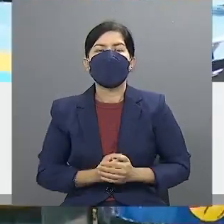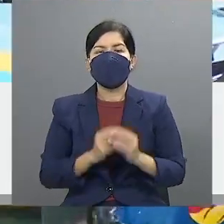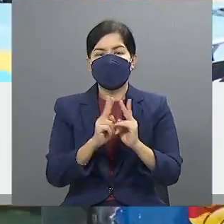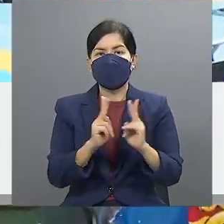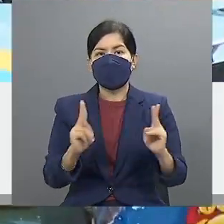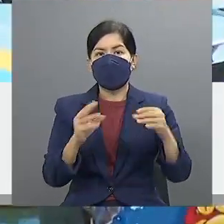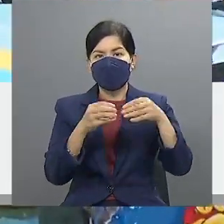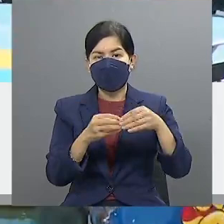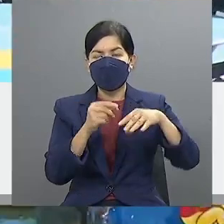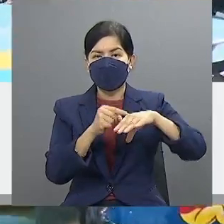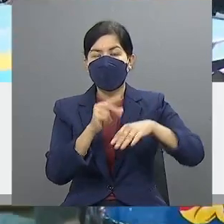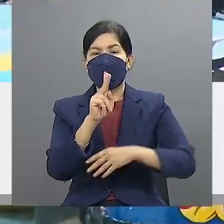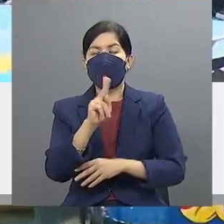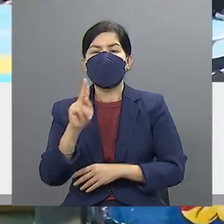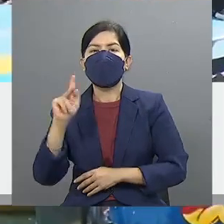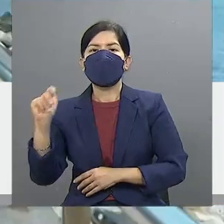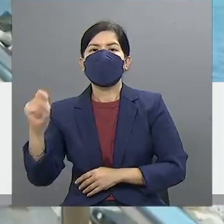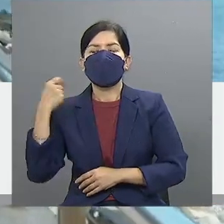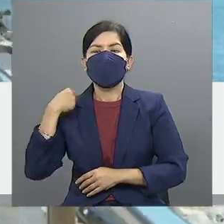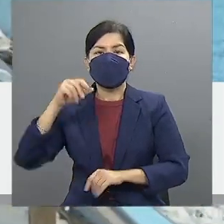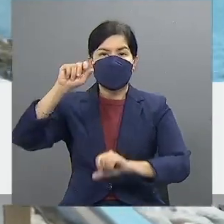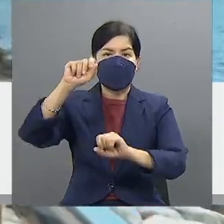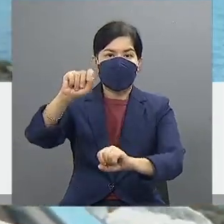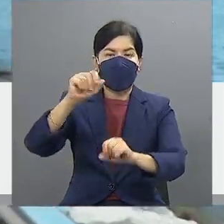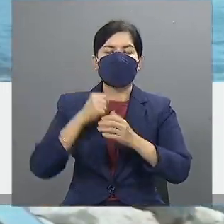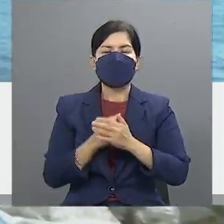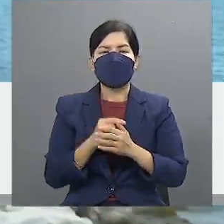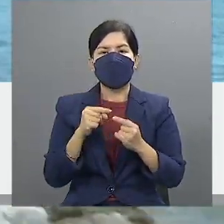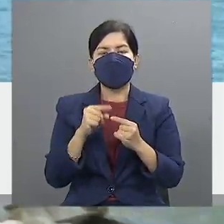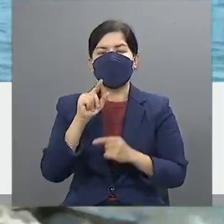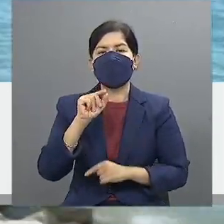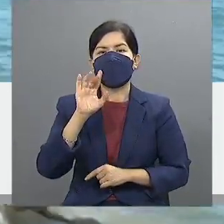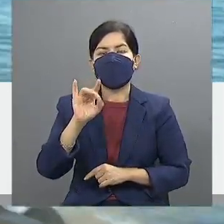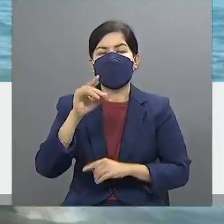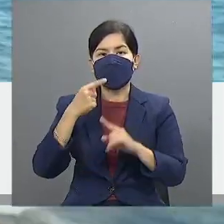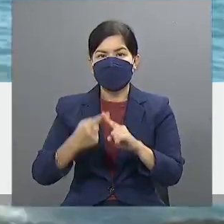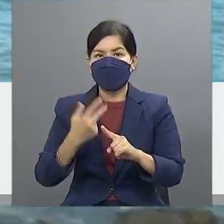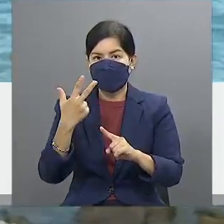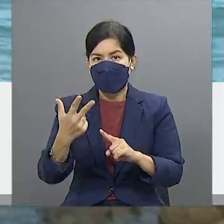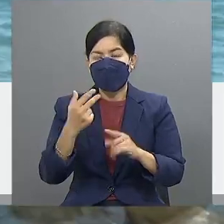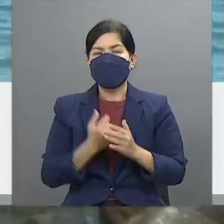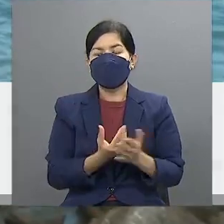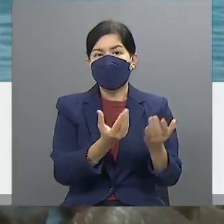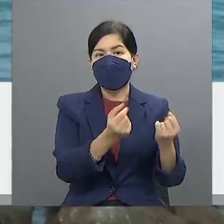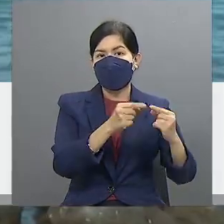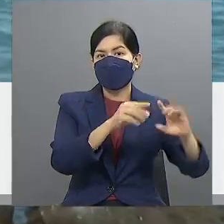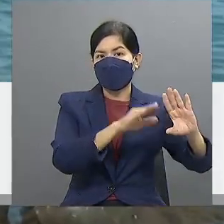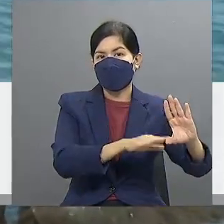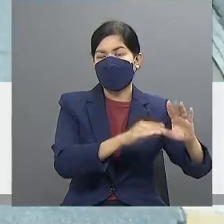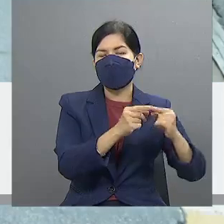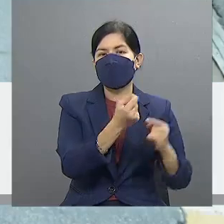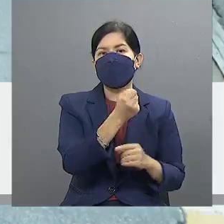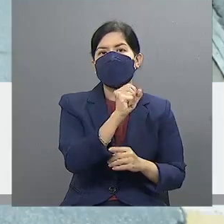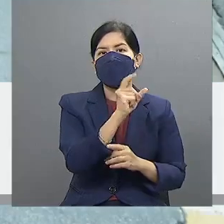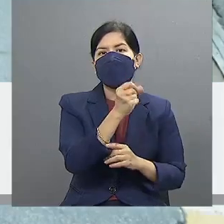ผู้ว่ากทม.และนายกเมืองพัทยา28มีนาคมกำหนดให้รับสมัคร 7-11 เมษายนและวันเ